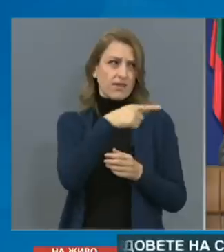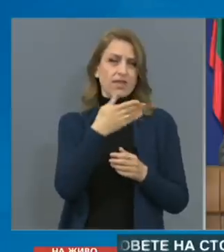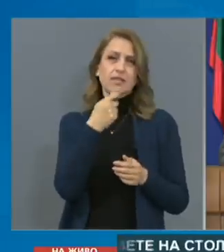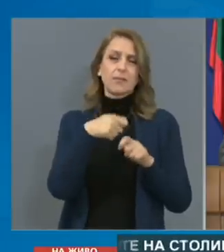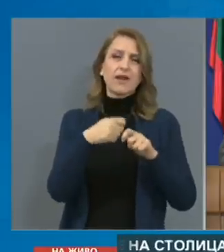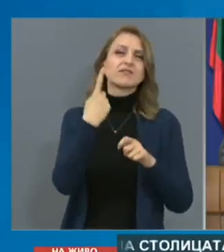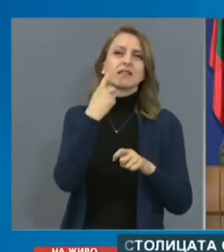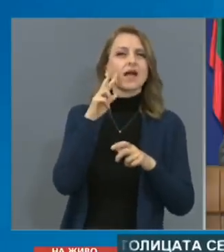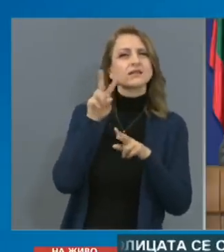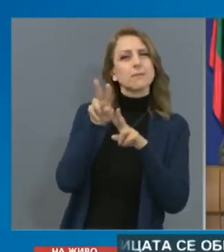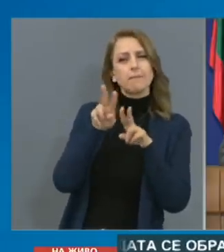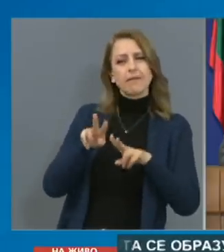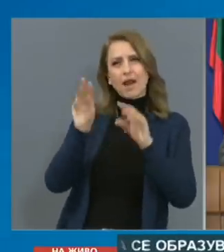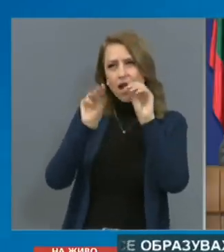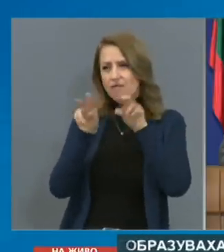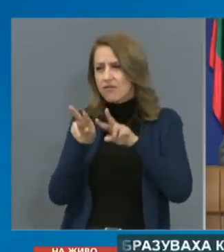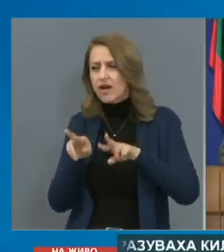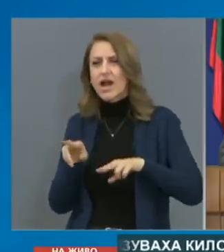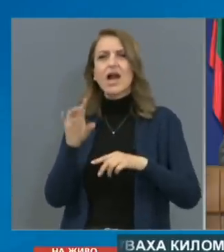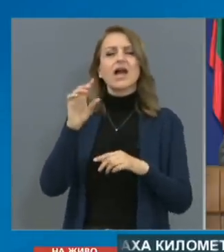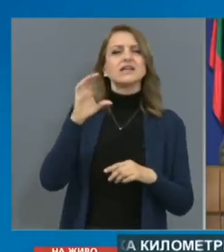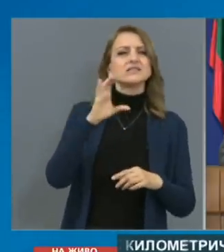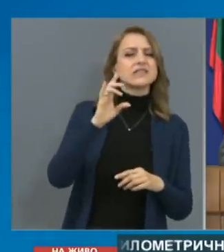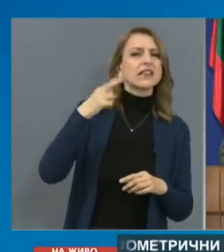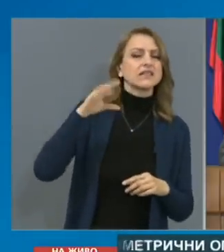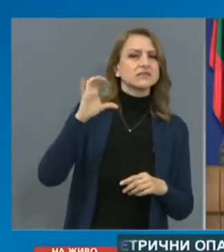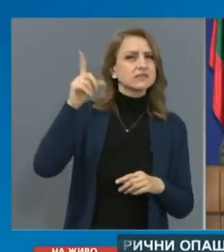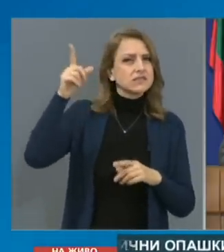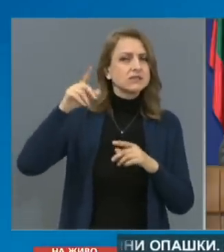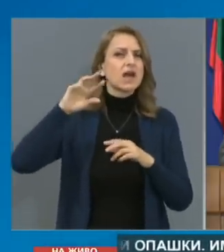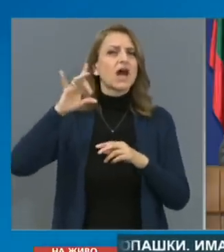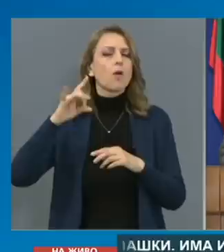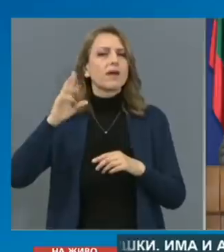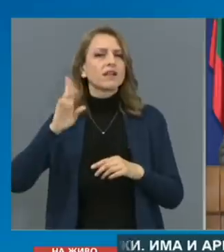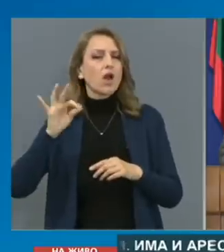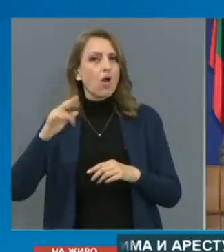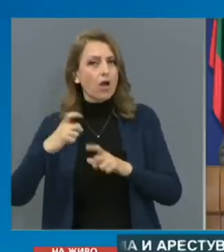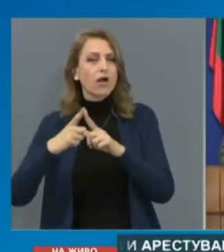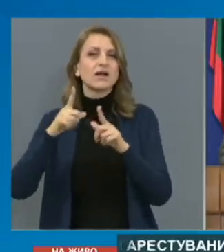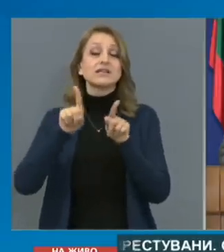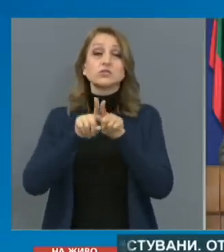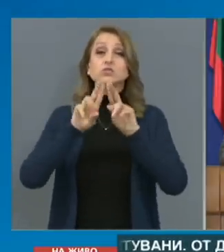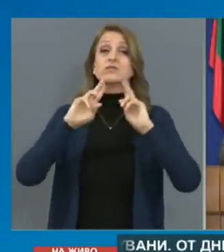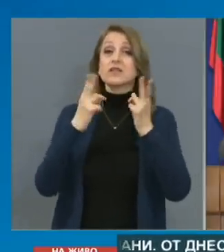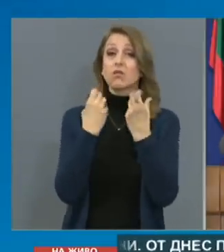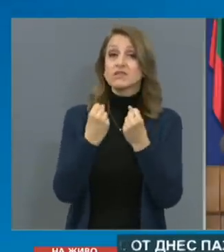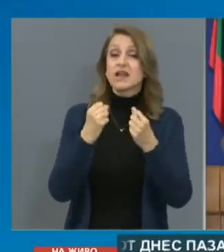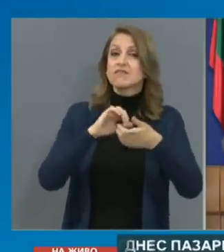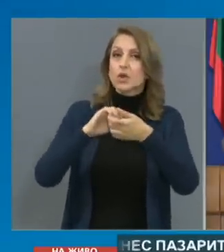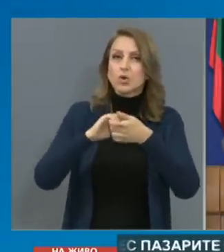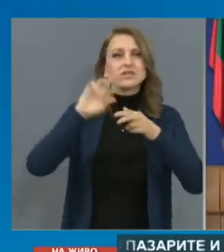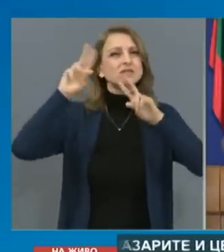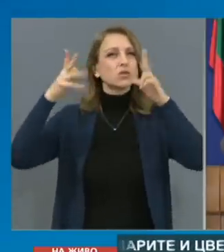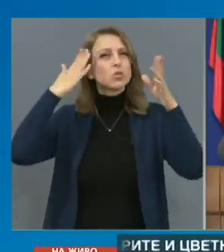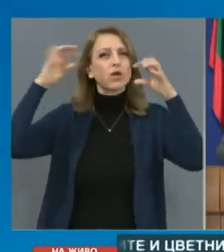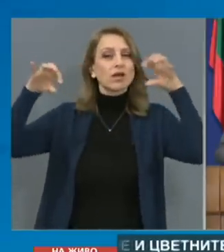и в CDC, и в Робърт Кох, предписанията, както и Световната здравна организация,